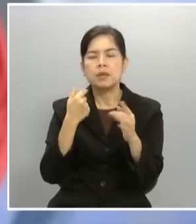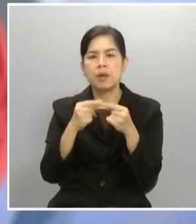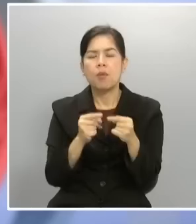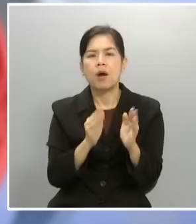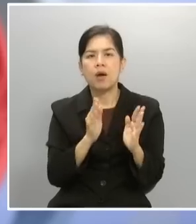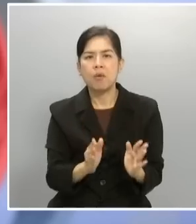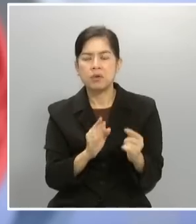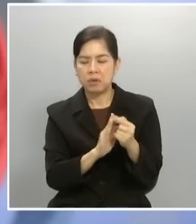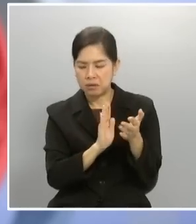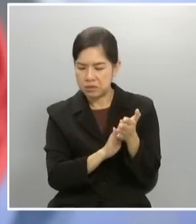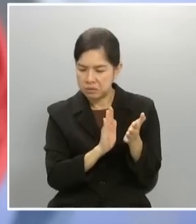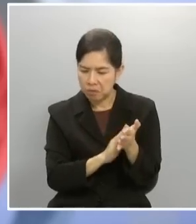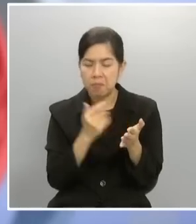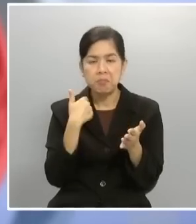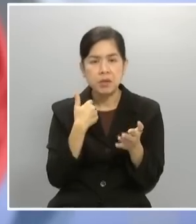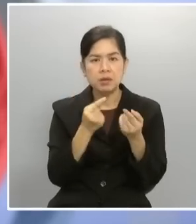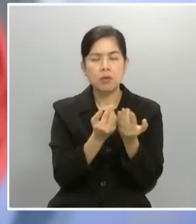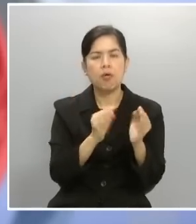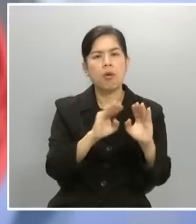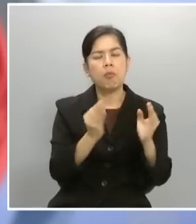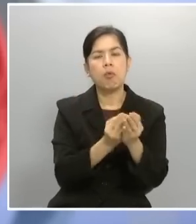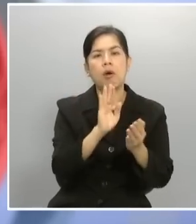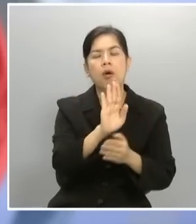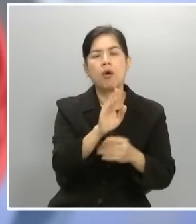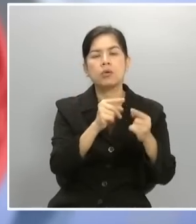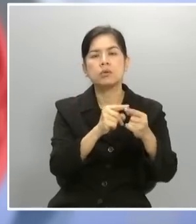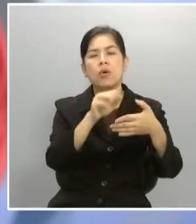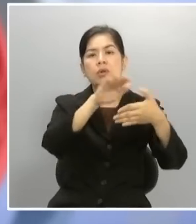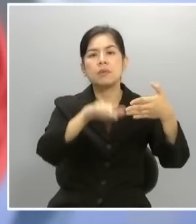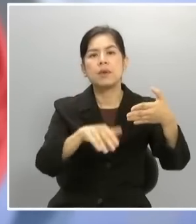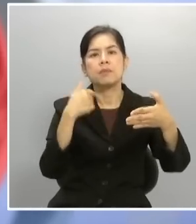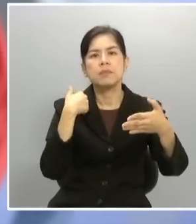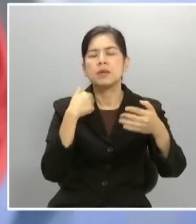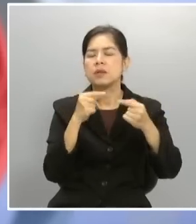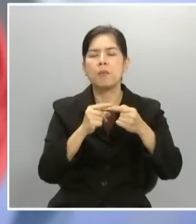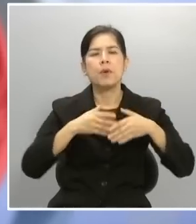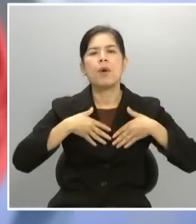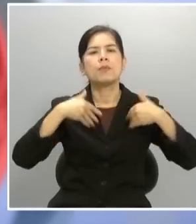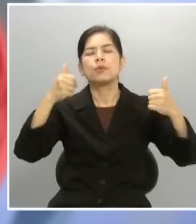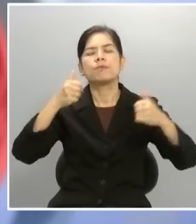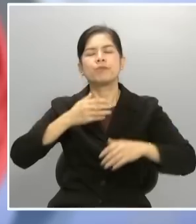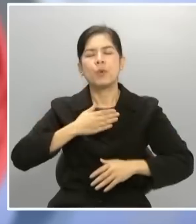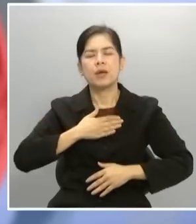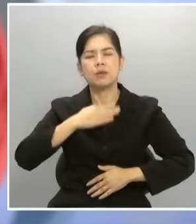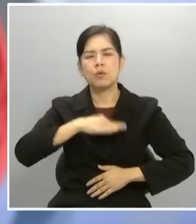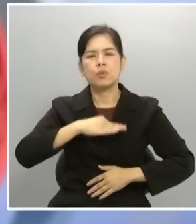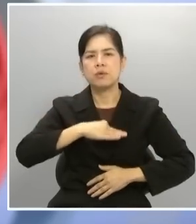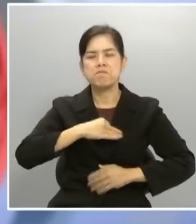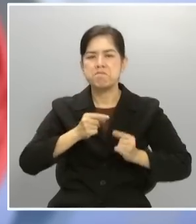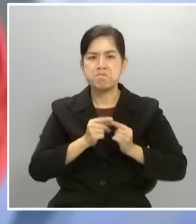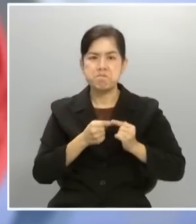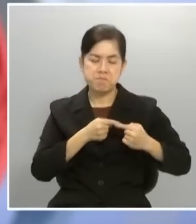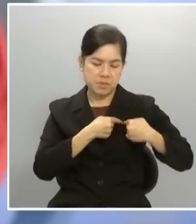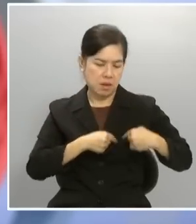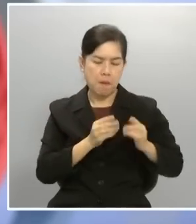และพวกเขายังมีความสุขกันอยู่เพราะฉะนั้นเธอแค่กดปุ่มอืปุ่มเดียวฮะโดยการเปิดเรื่องนี้ออก